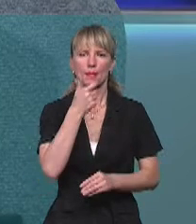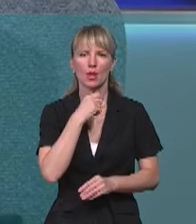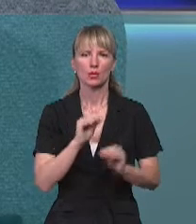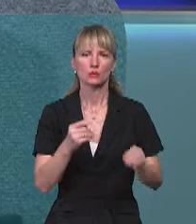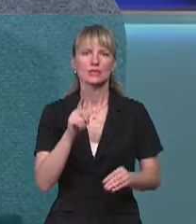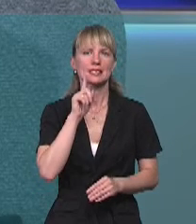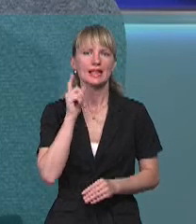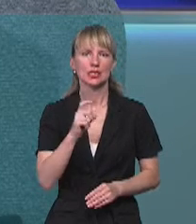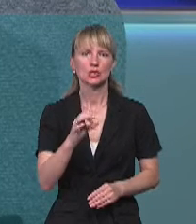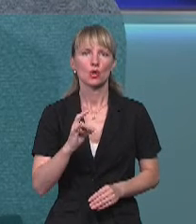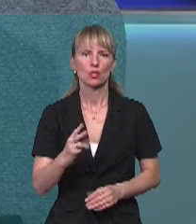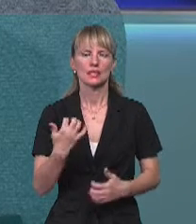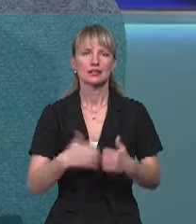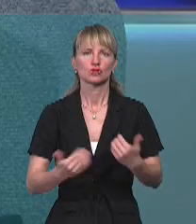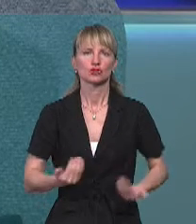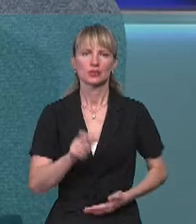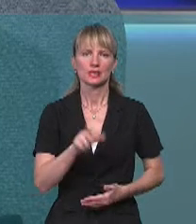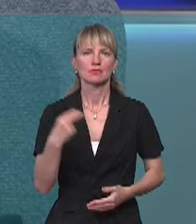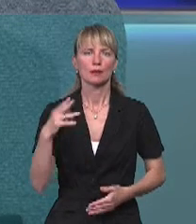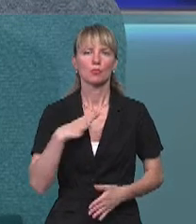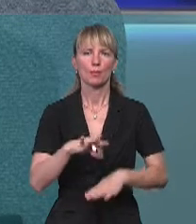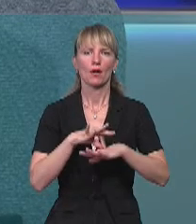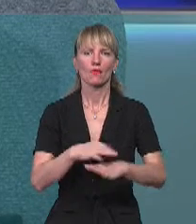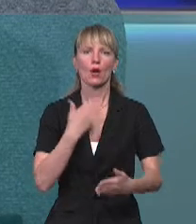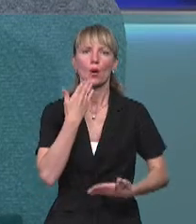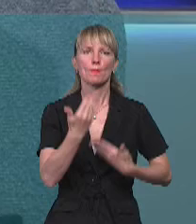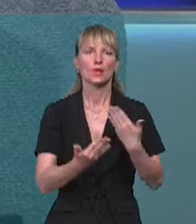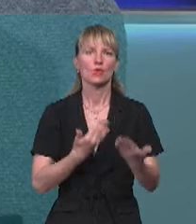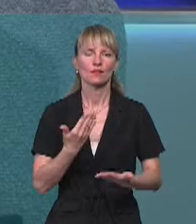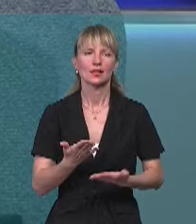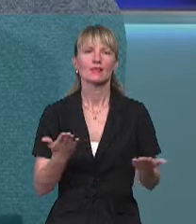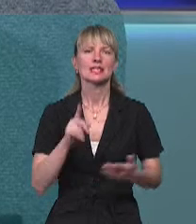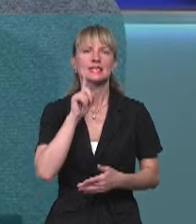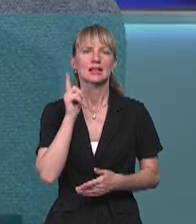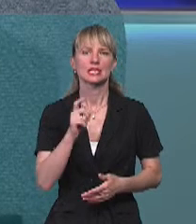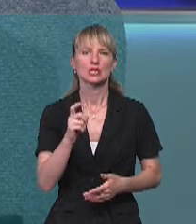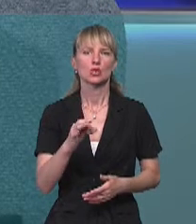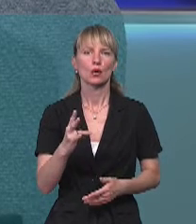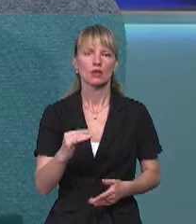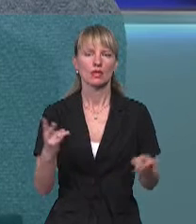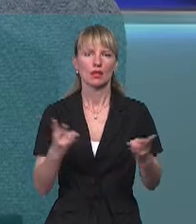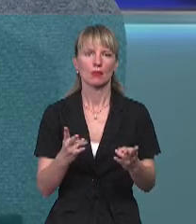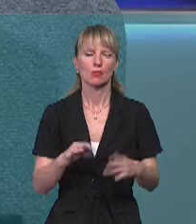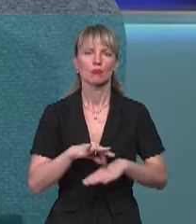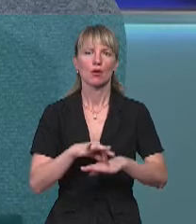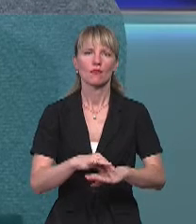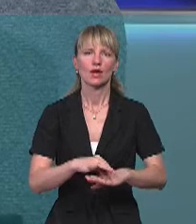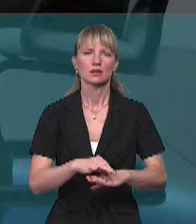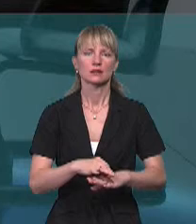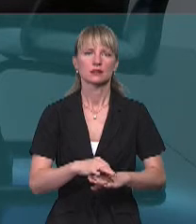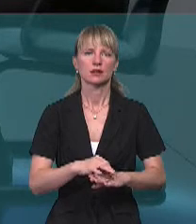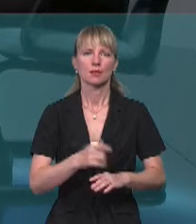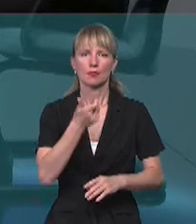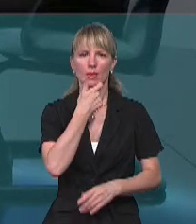зон. Серед жителів Запоріжжя було проведене опитування, у якій зеленій зоні варто провести заходи з